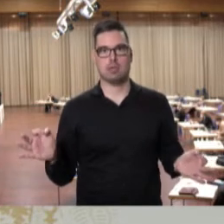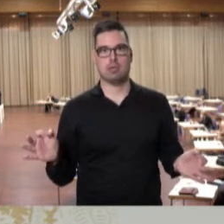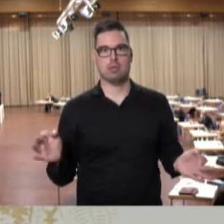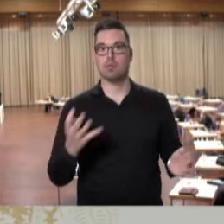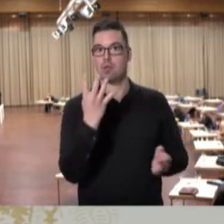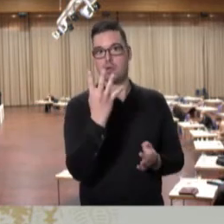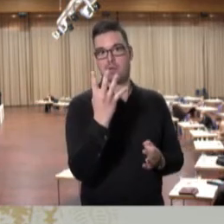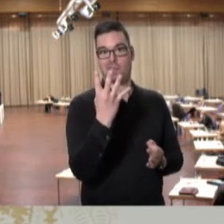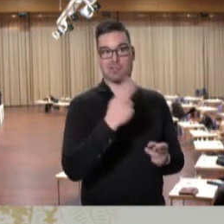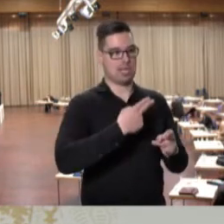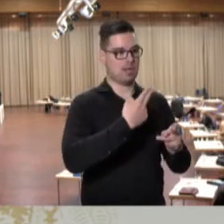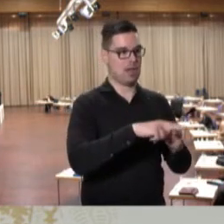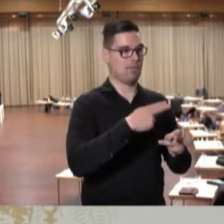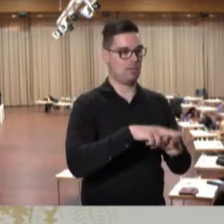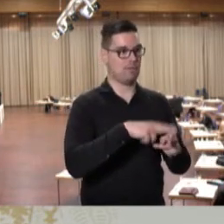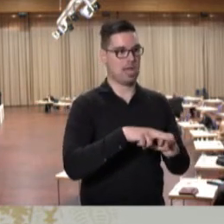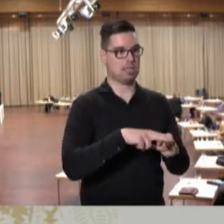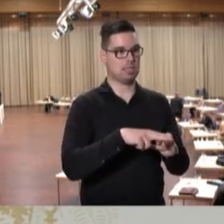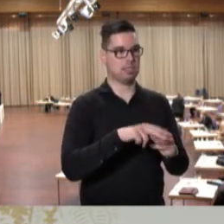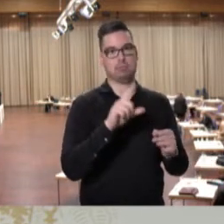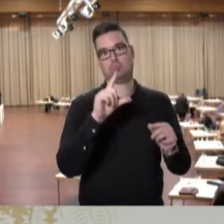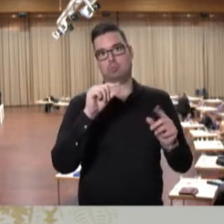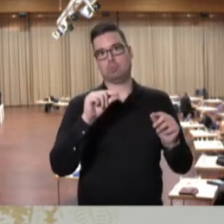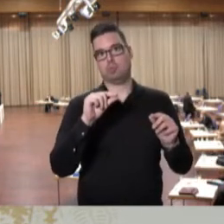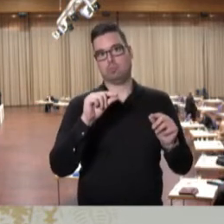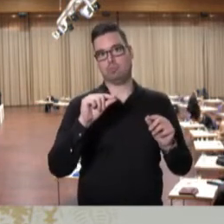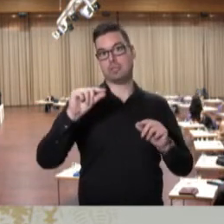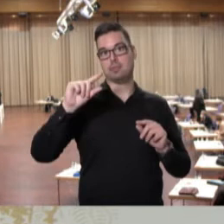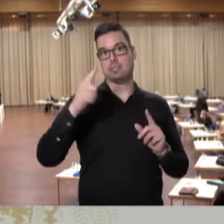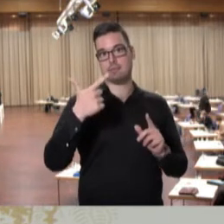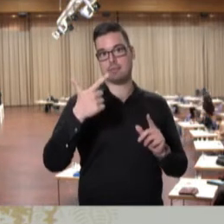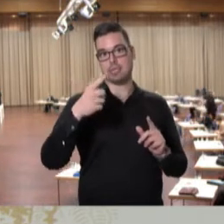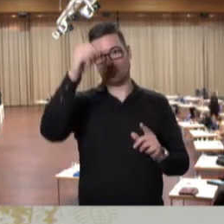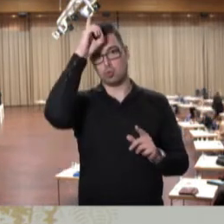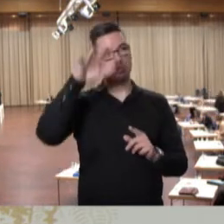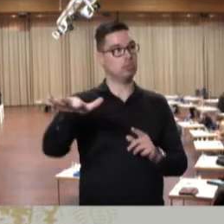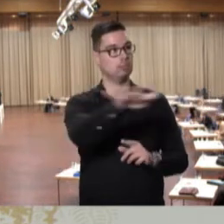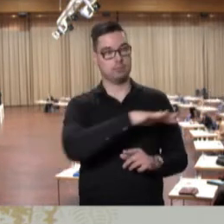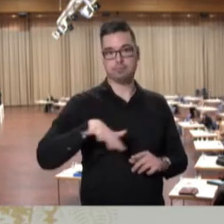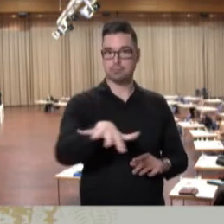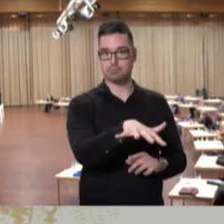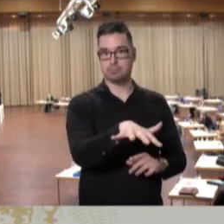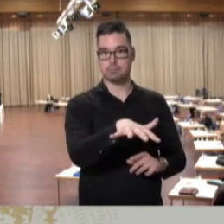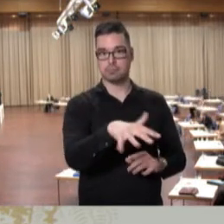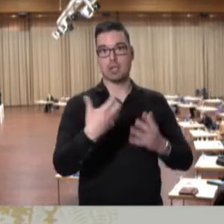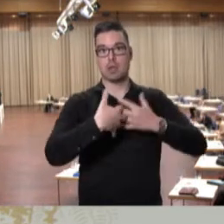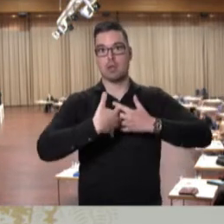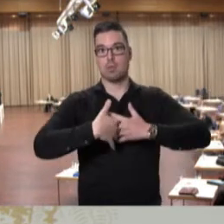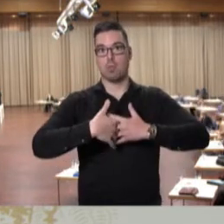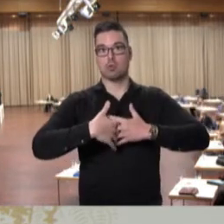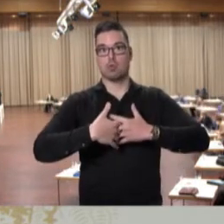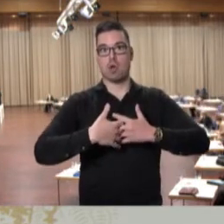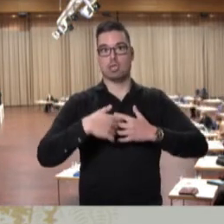in europa oder eben zwei in deutschland auf der anderen seite steht tritt wohl motors auf dem sprung nach europa